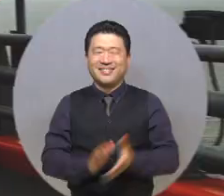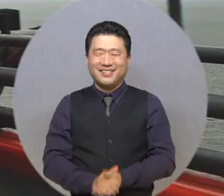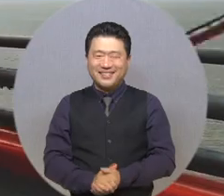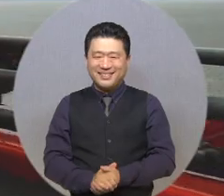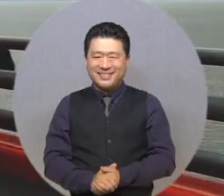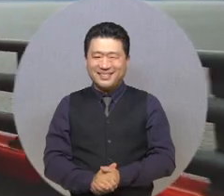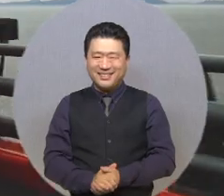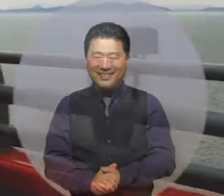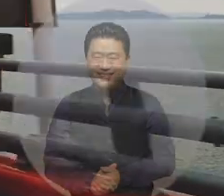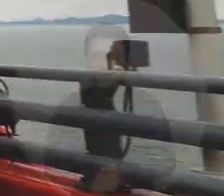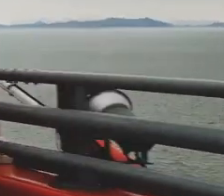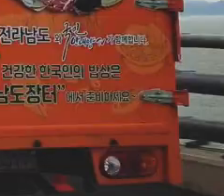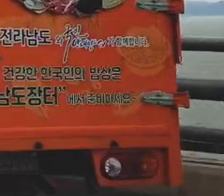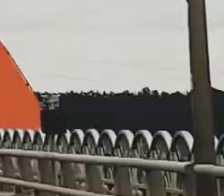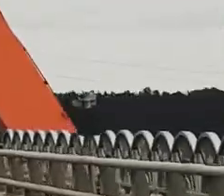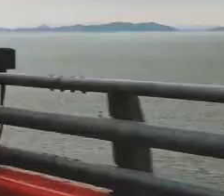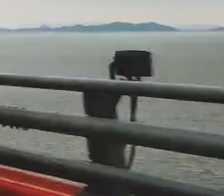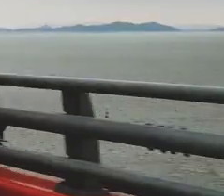스타트!